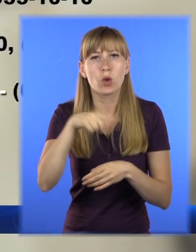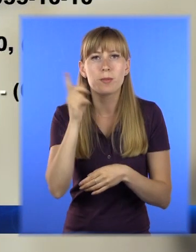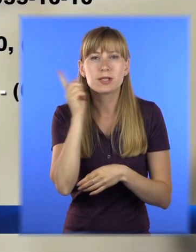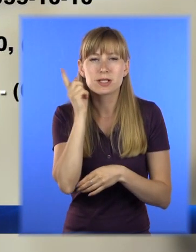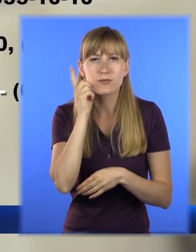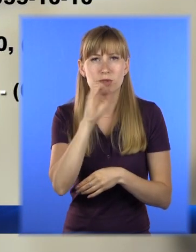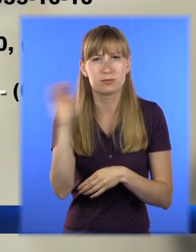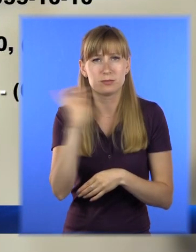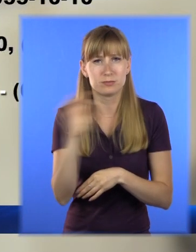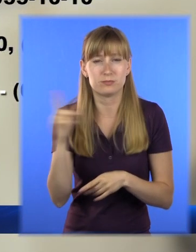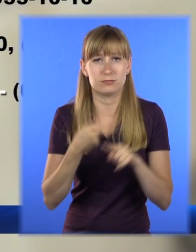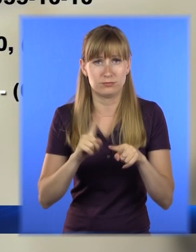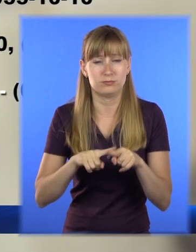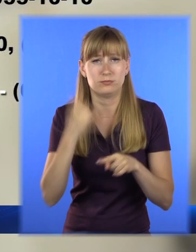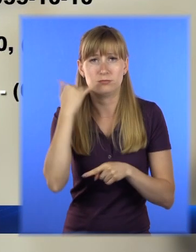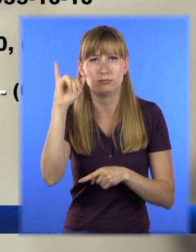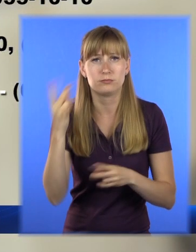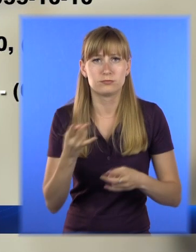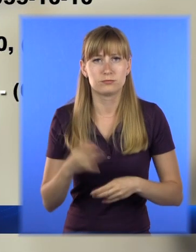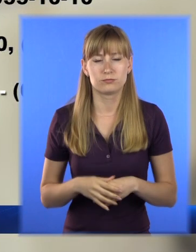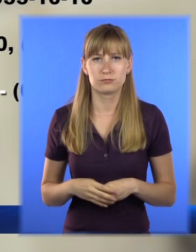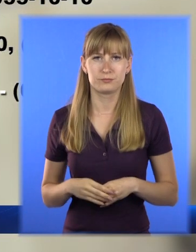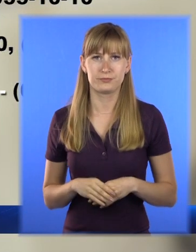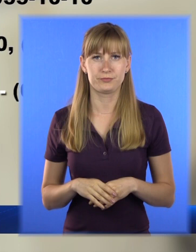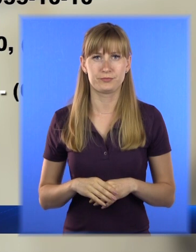які ви бачите на екрані.